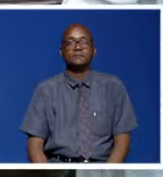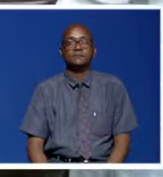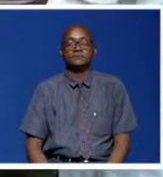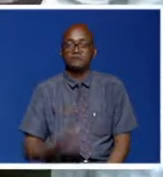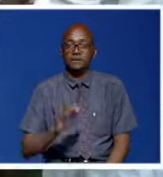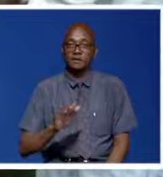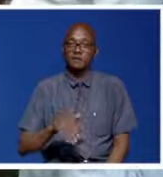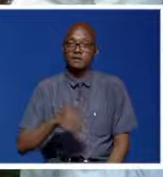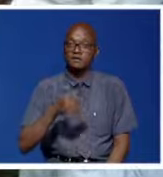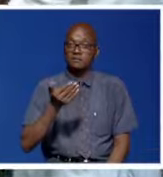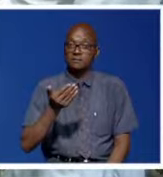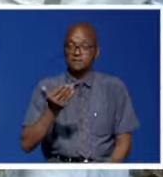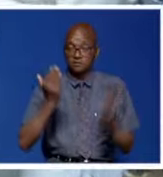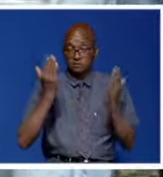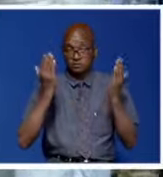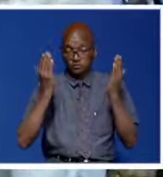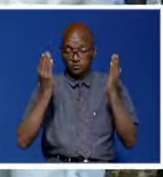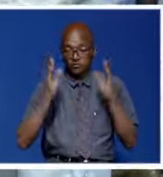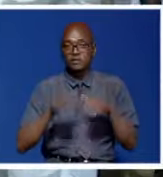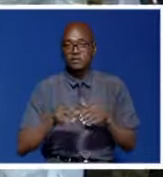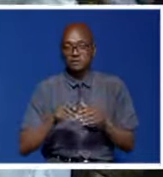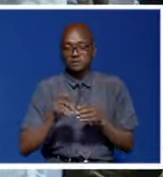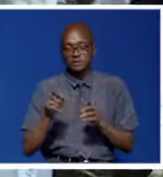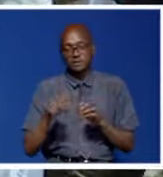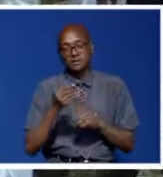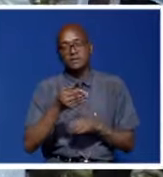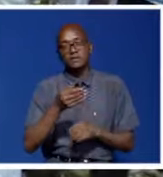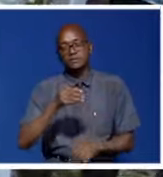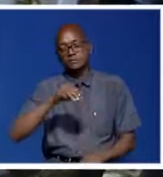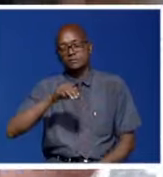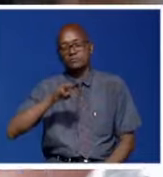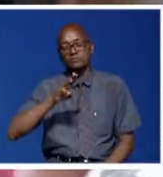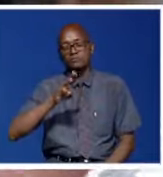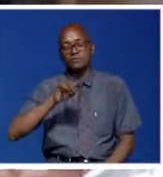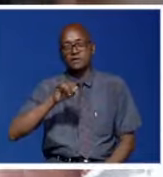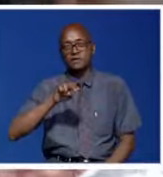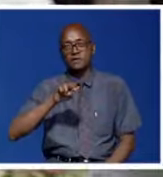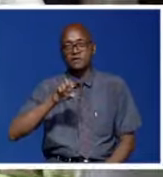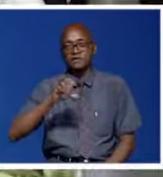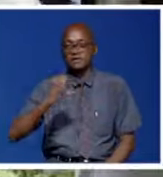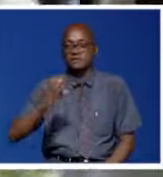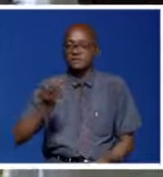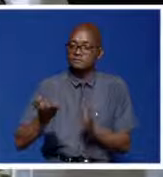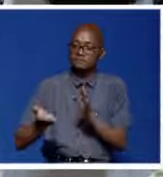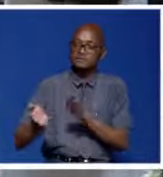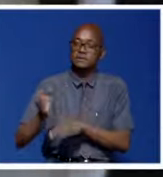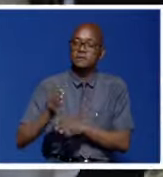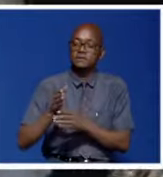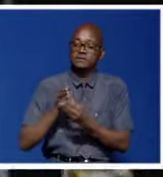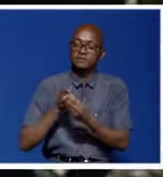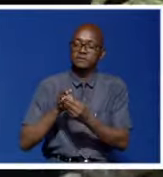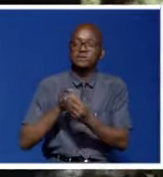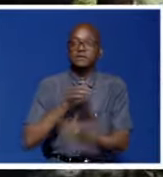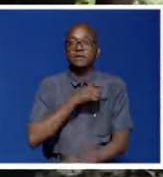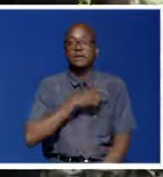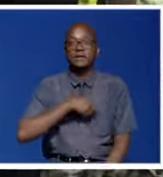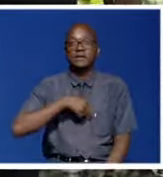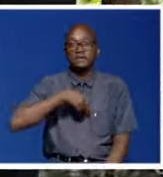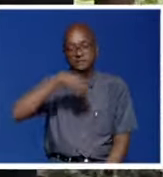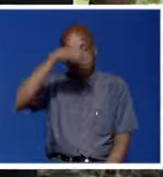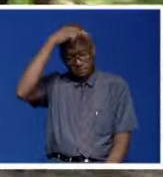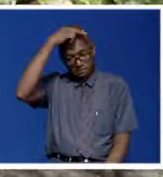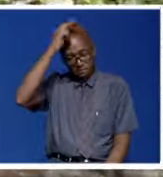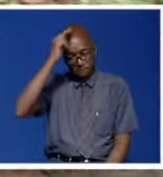Mara baada ya kuswaliwa, mwili wake unafikishwa katika kijiji cha Muyuni C kwa ajili ya shughuli ya maziko ambayo inaongozwa na Rais wa Zanzibar Dr. Hussein